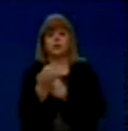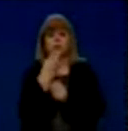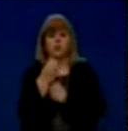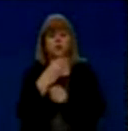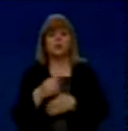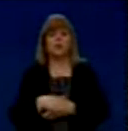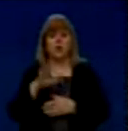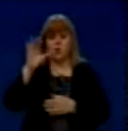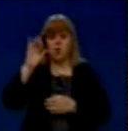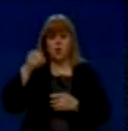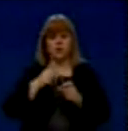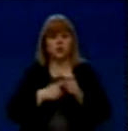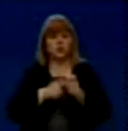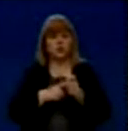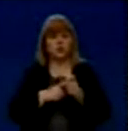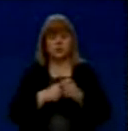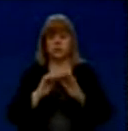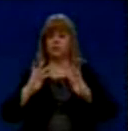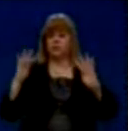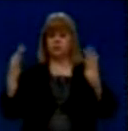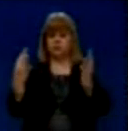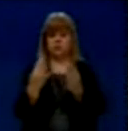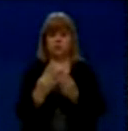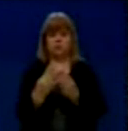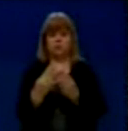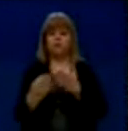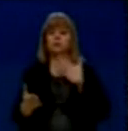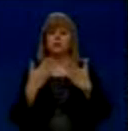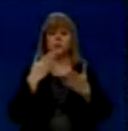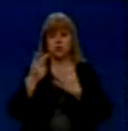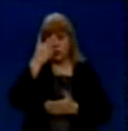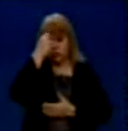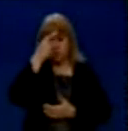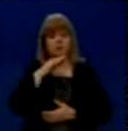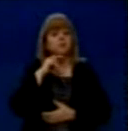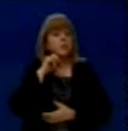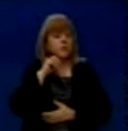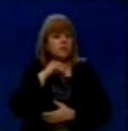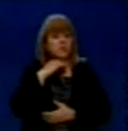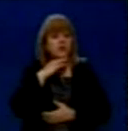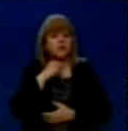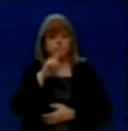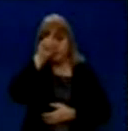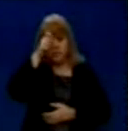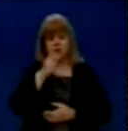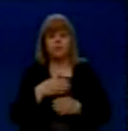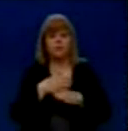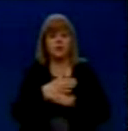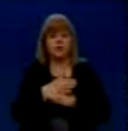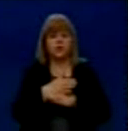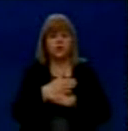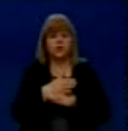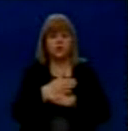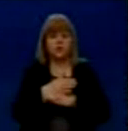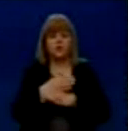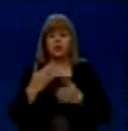e shoqërisë civile në përtryezat të rrumbullakta në Gjilan, Mitrovic, Pej, Prizren dhe